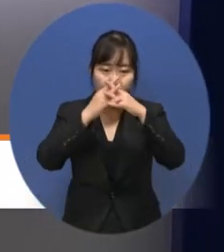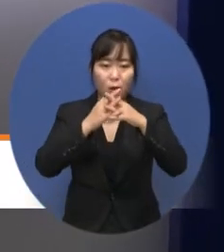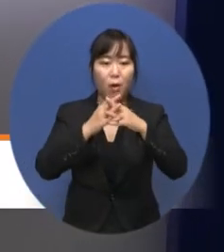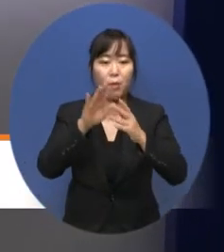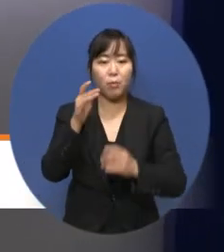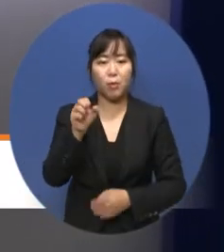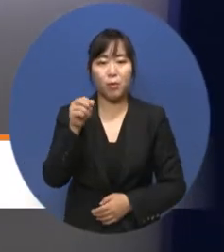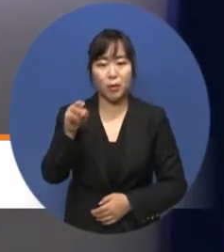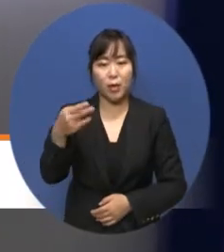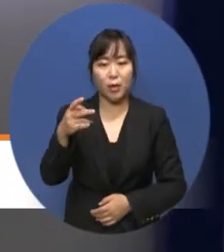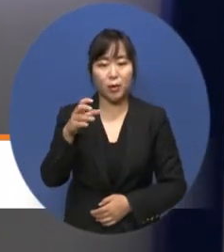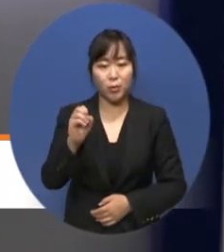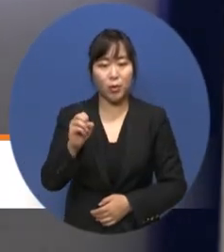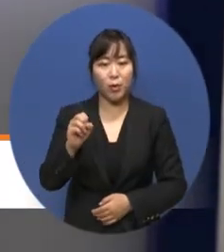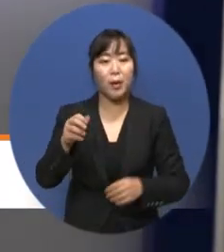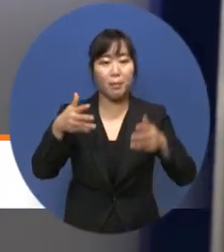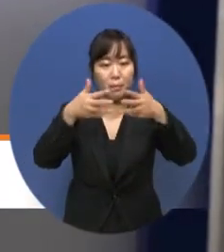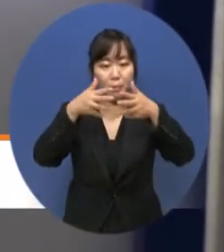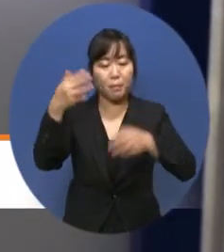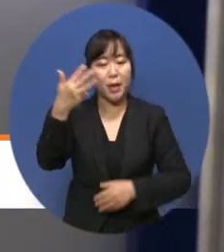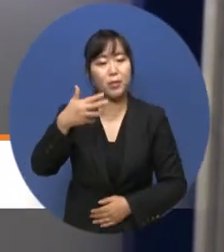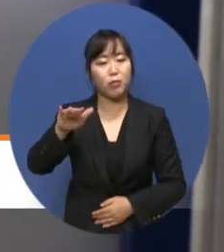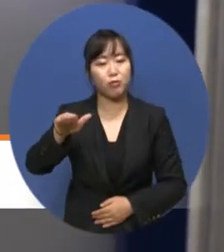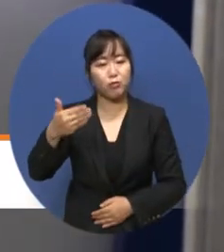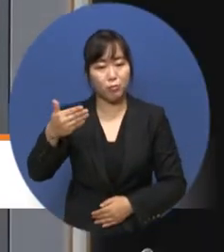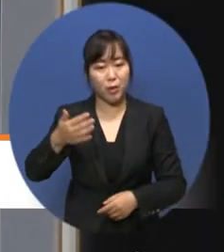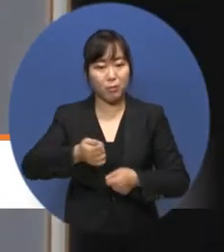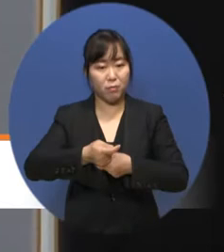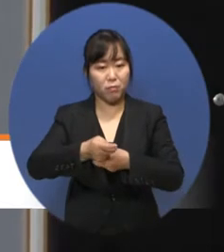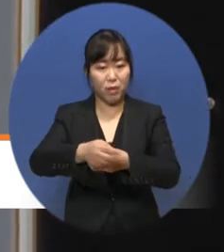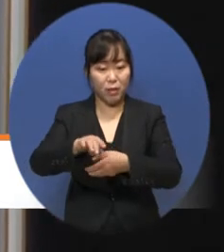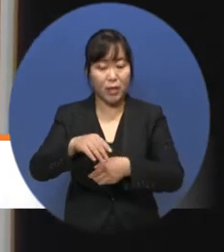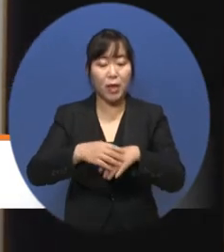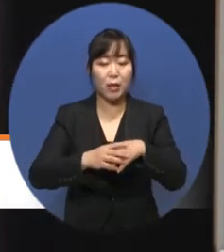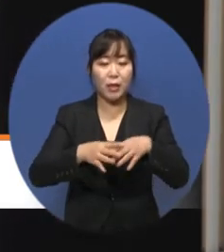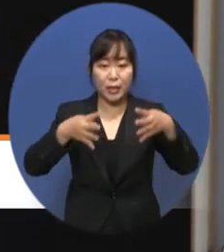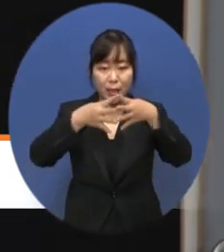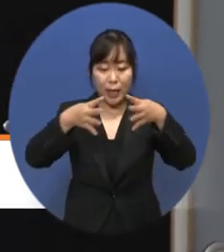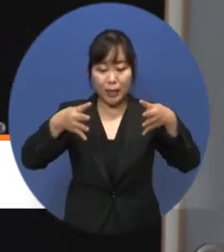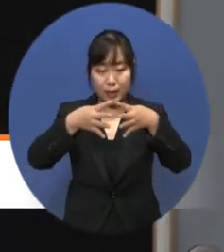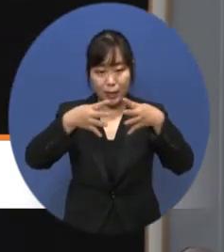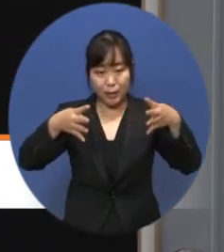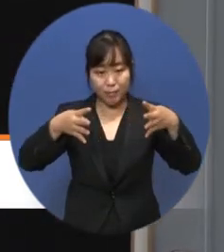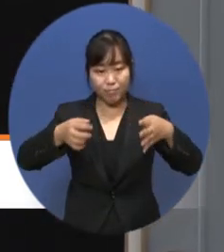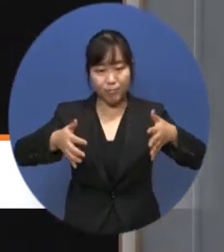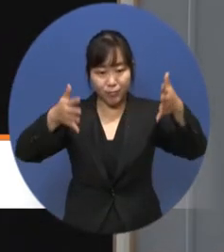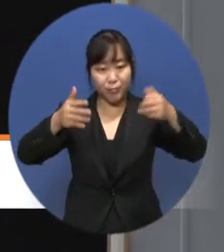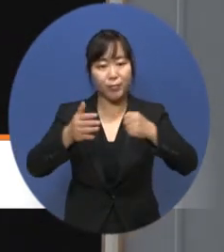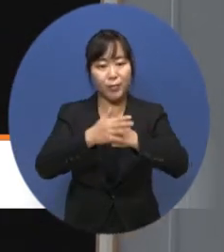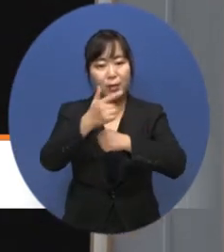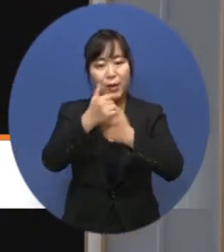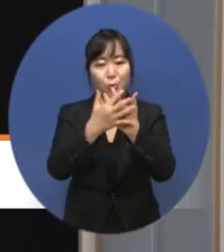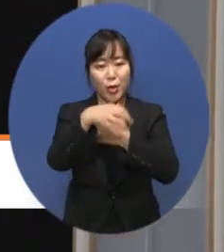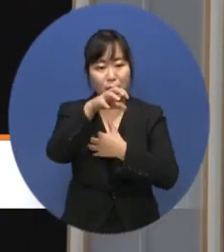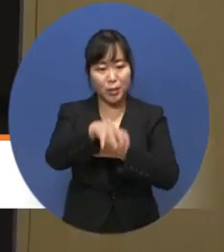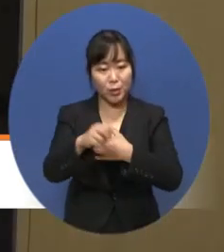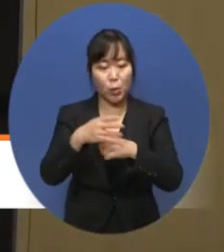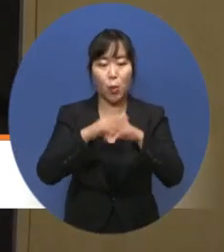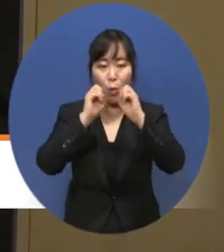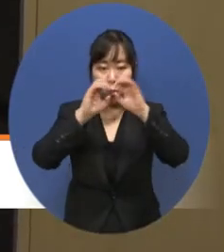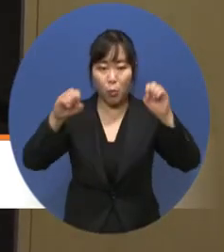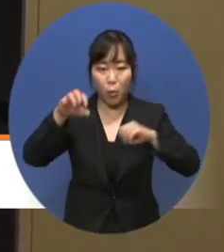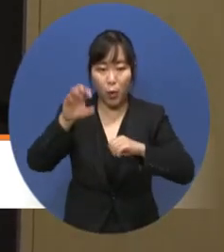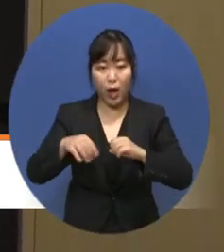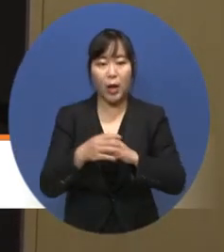봉계동 8,900여 평방미터 부지에 지상 4층 건물로 지어져 대회의실을 비롯해